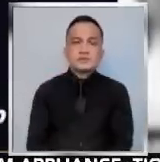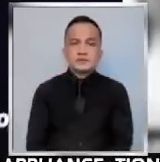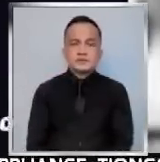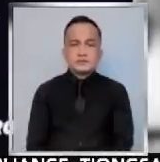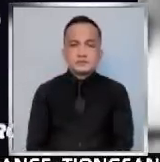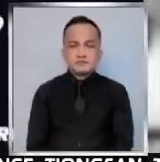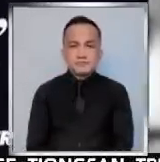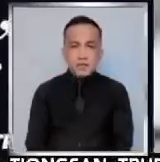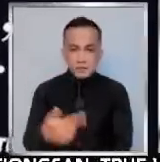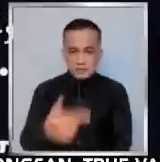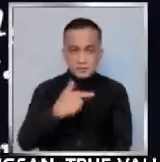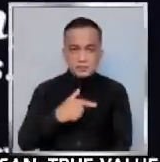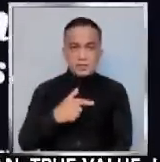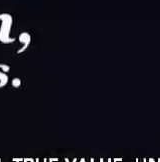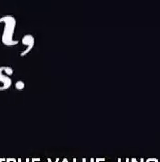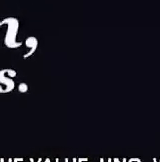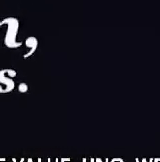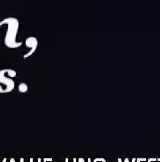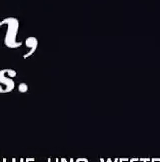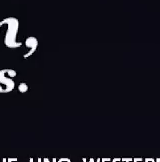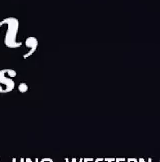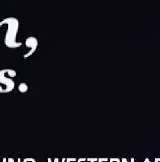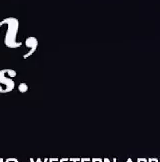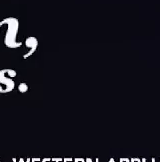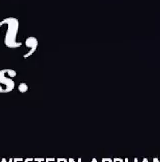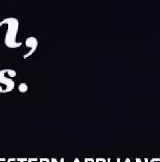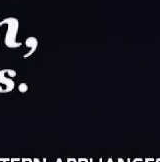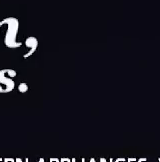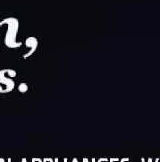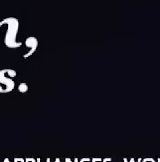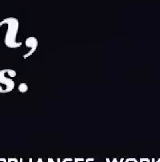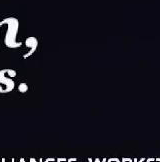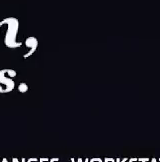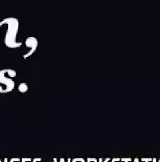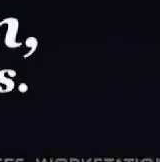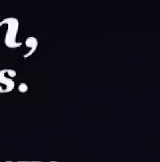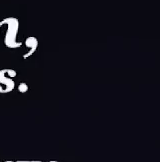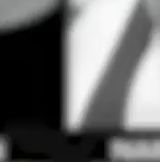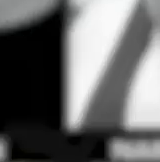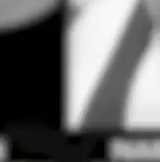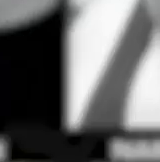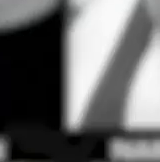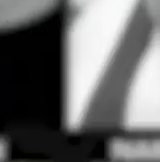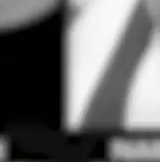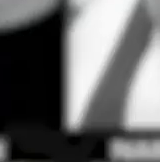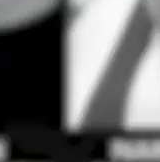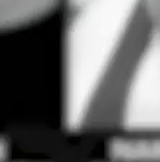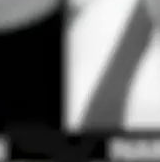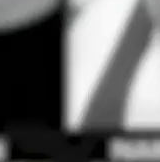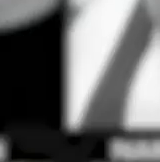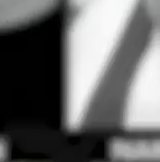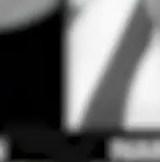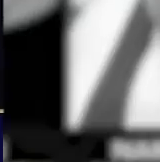Sa isang Facebook post, binigyan ng pagpupugay ni Governor Daniel Fernando ang mga nasawing rescuers na kumakatawan umano sa lahat ng